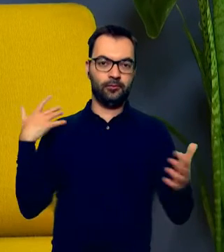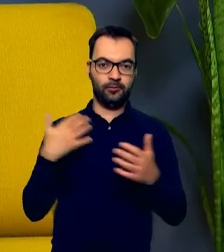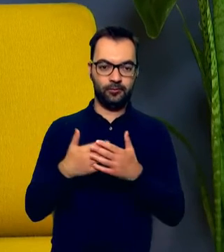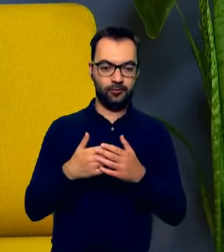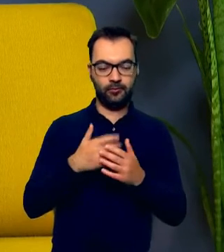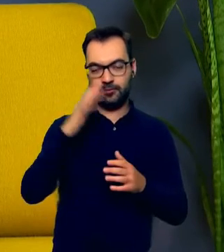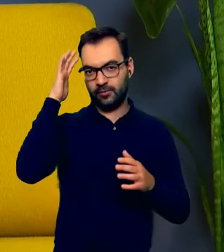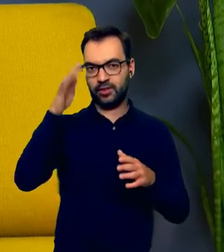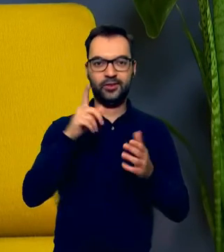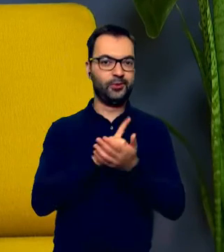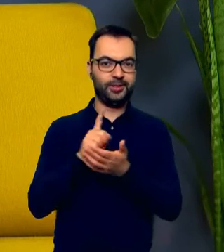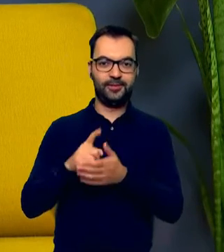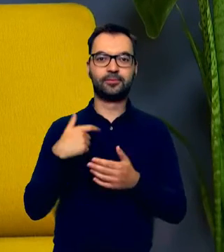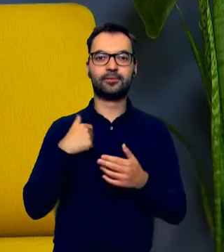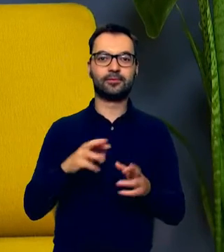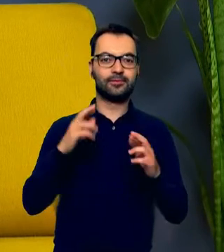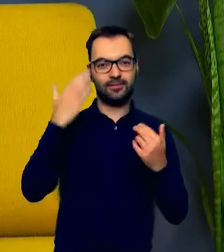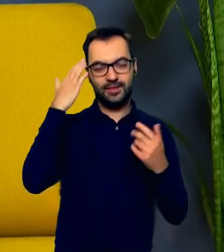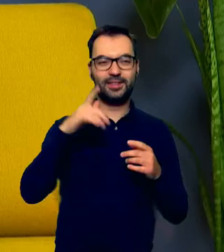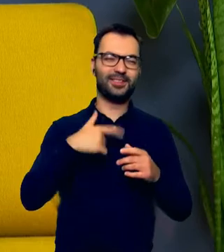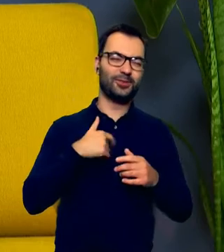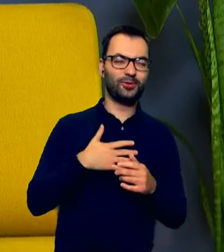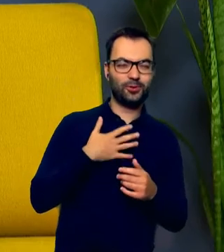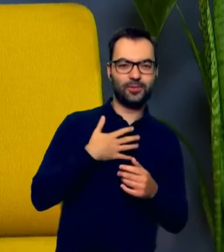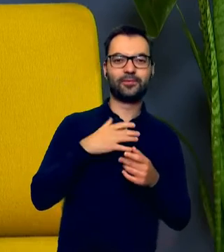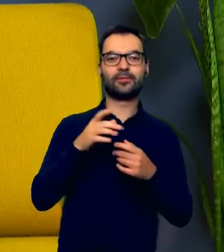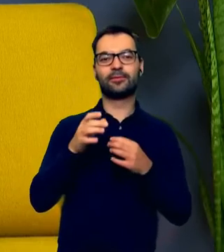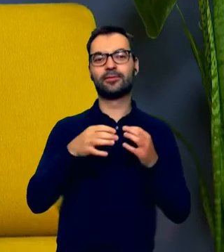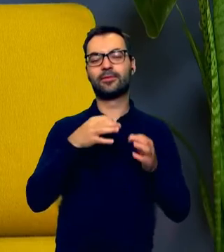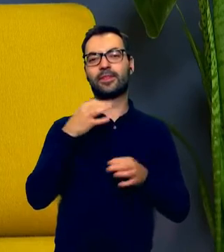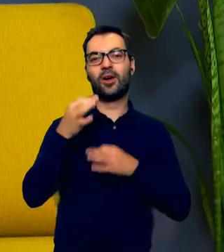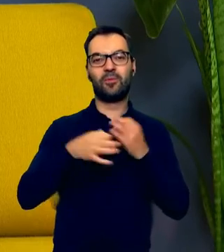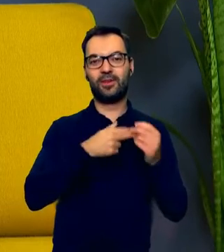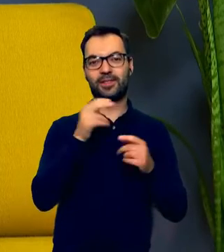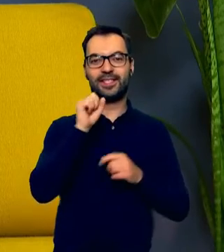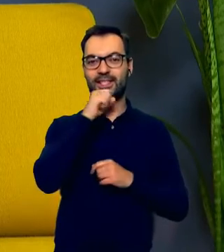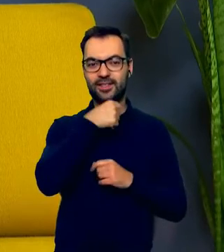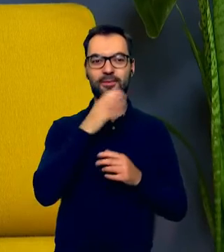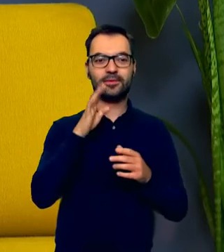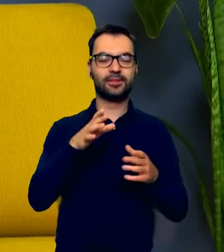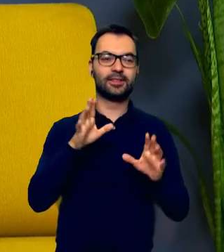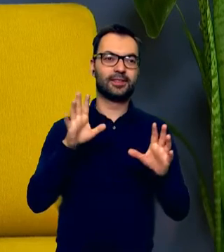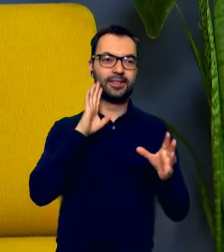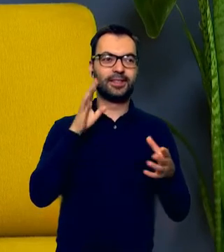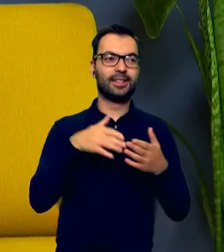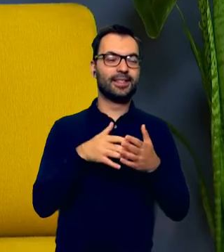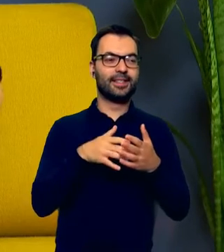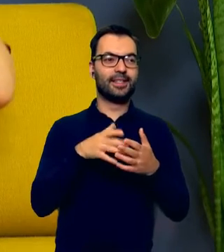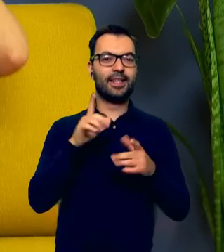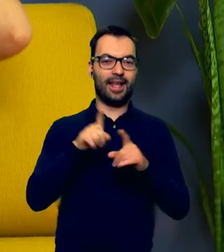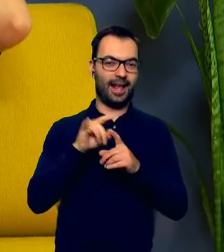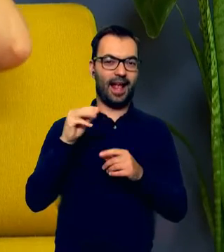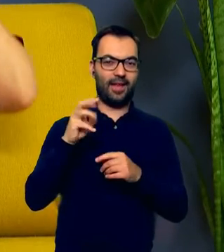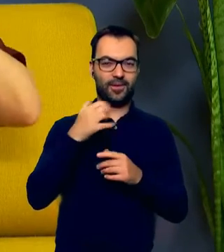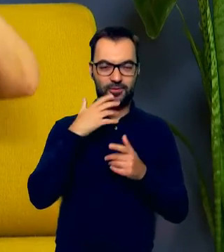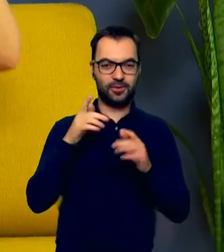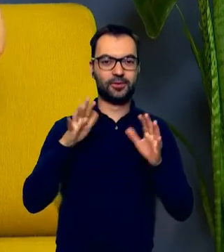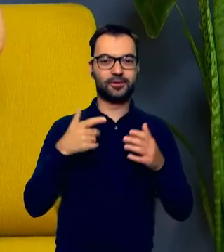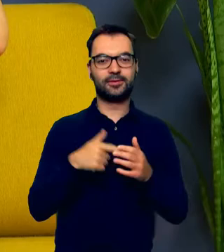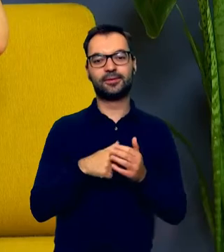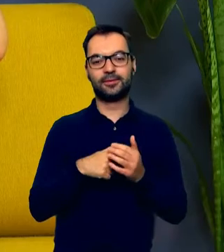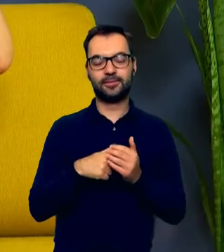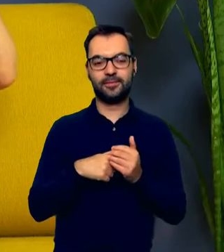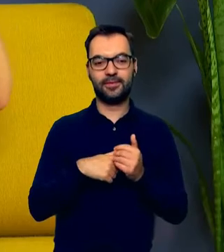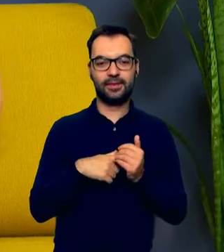koncie liczne sukcesy, bo liczyłam właśnie, coś tak przeczuwałam, że ta opowieść o starzeniu się może być właśnie ujęta w ten sposób, jak przedstawiła to Ewa, czyli z